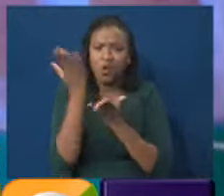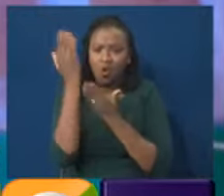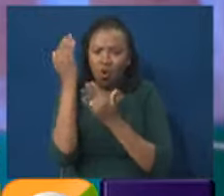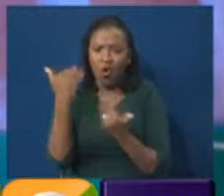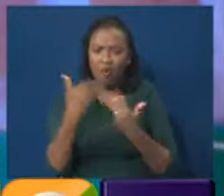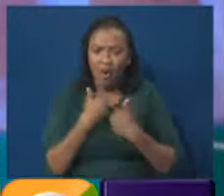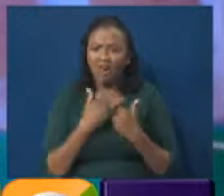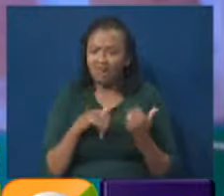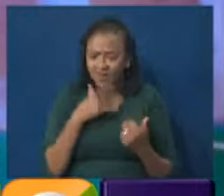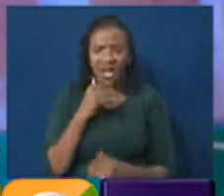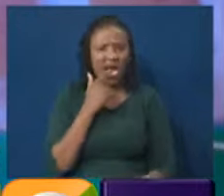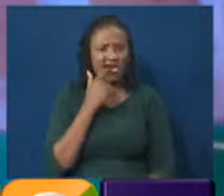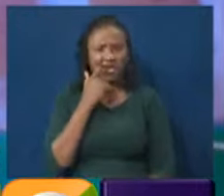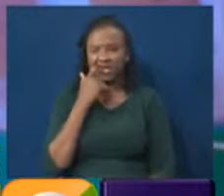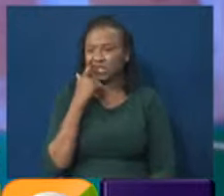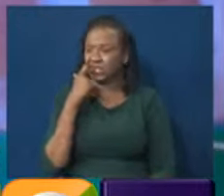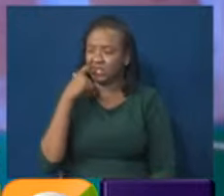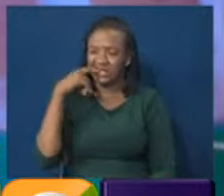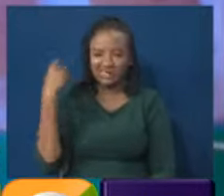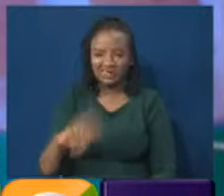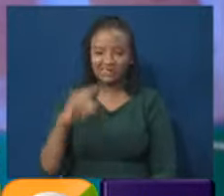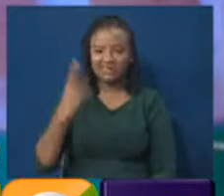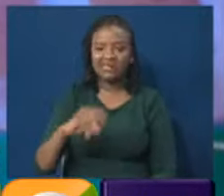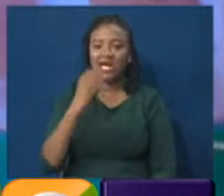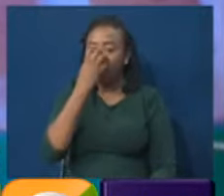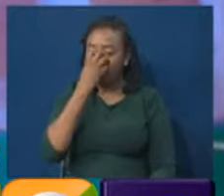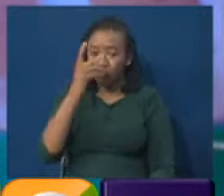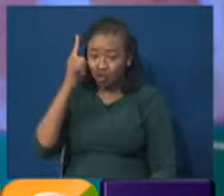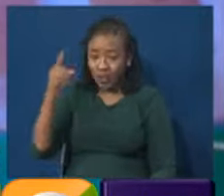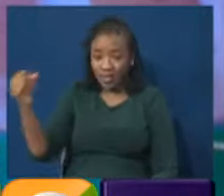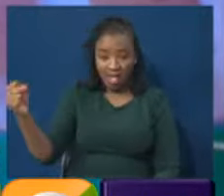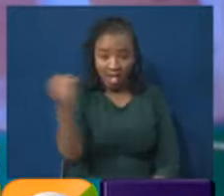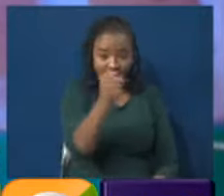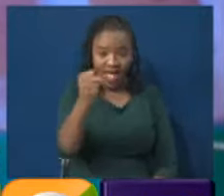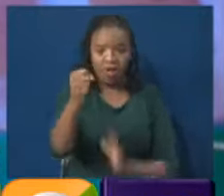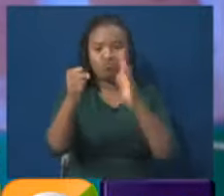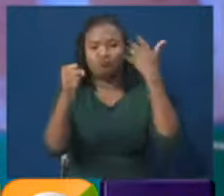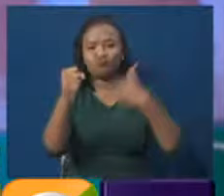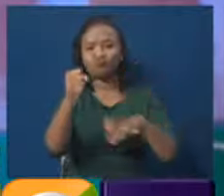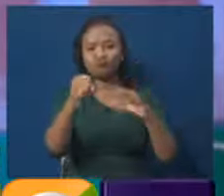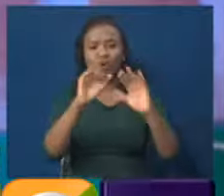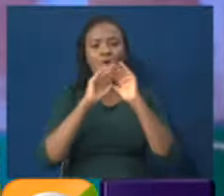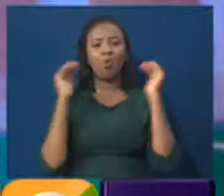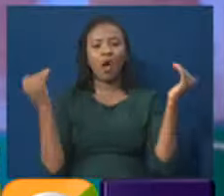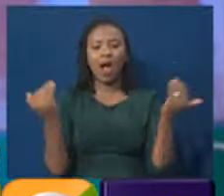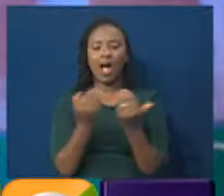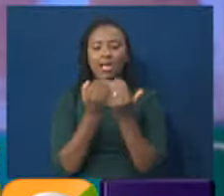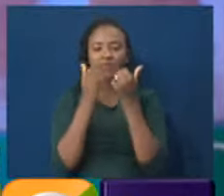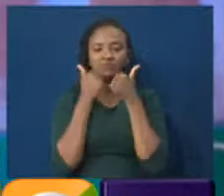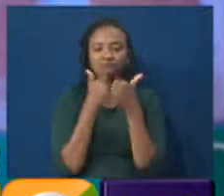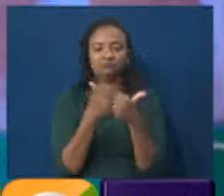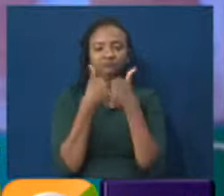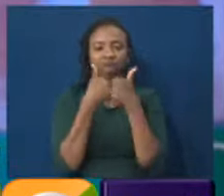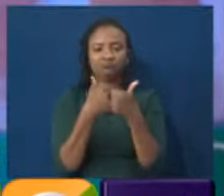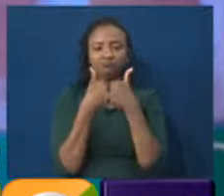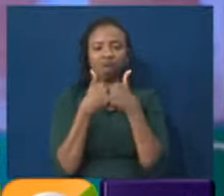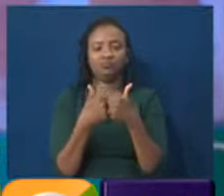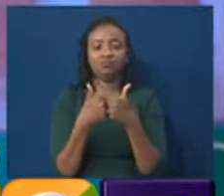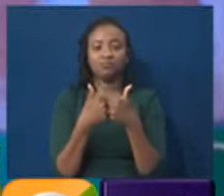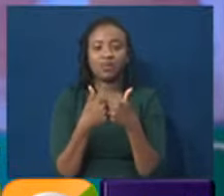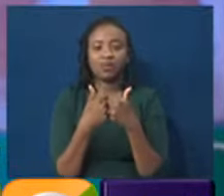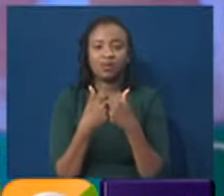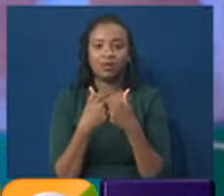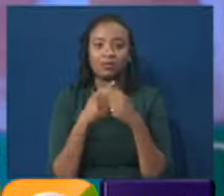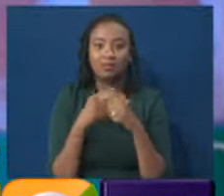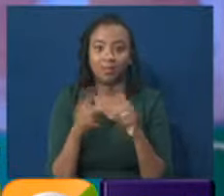mtu anaona rais akiingia hivi dunia imeokoka. Lakini imekuwa tabu